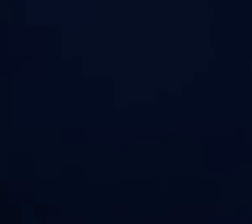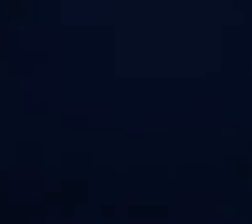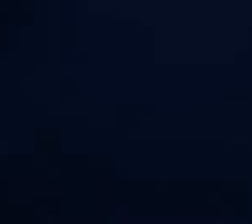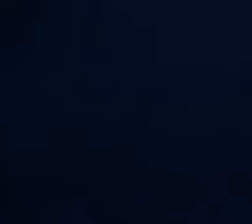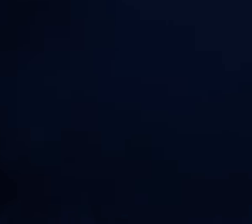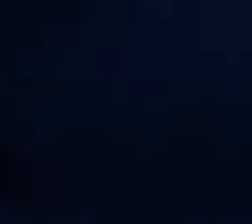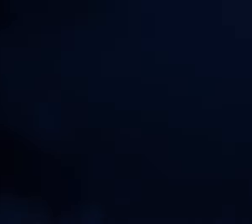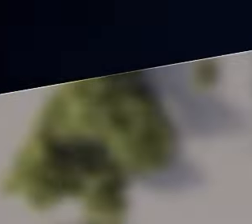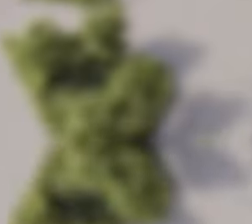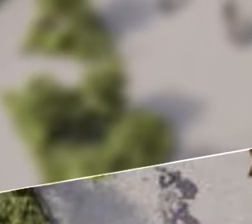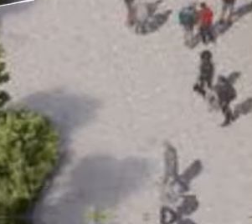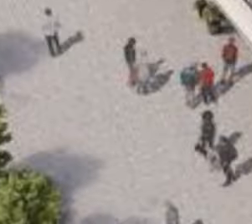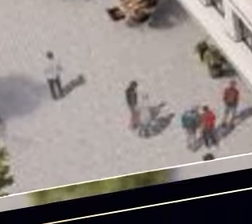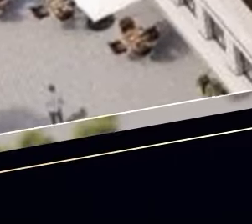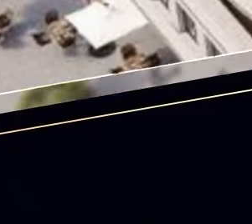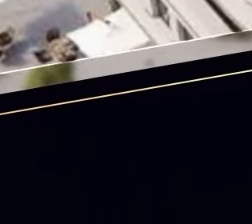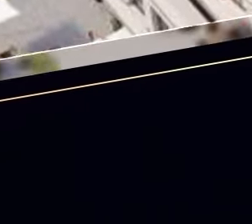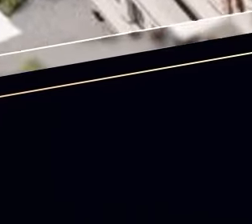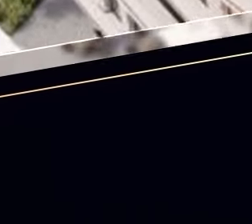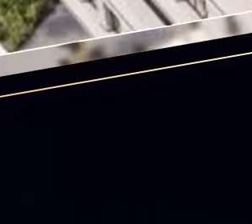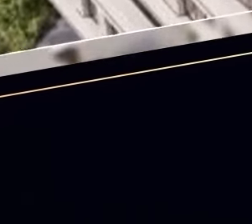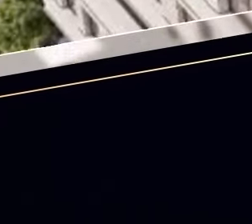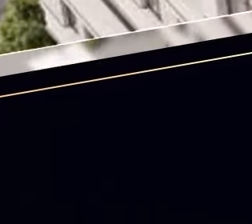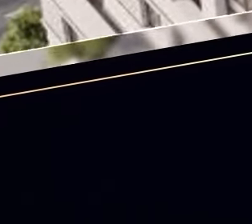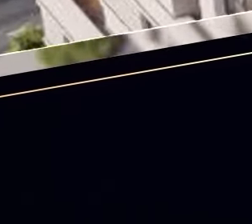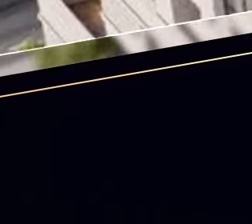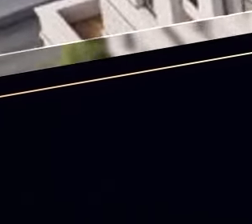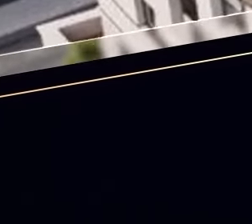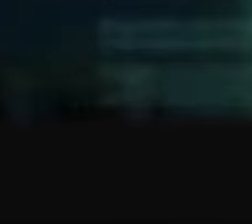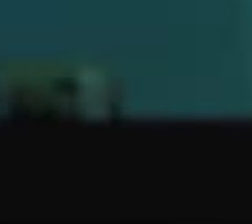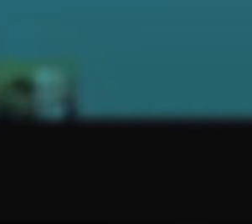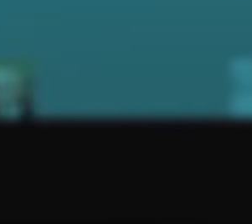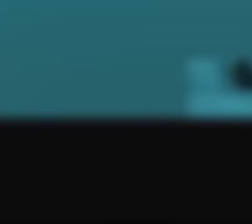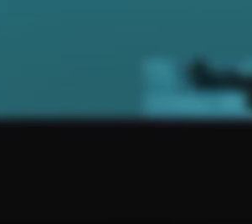Sirius Prime Residence. Jerevani Norkentrona.